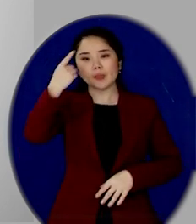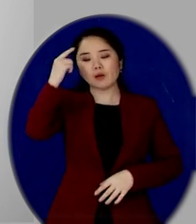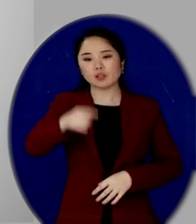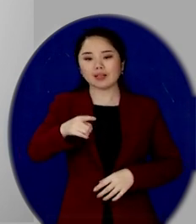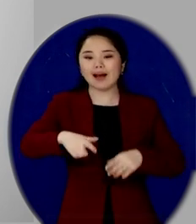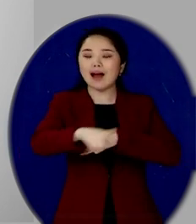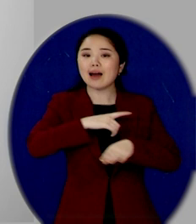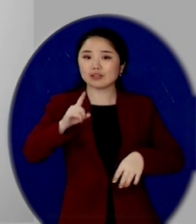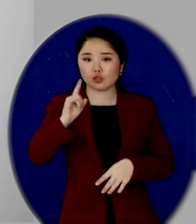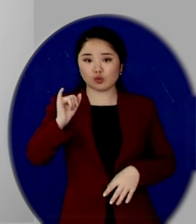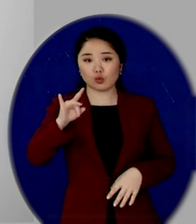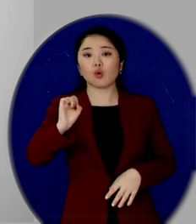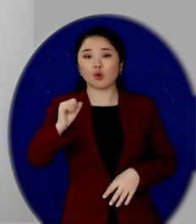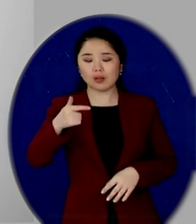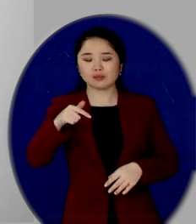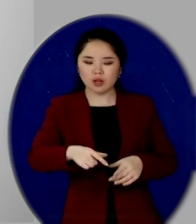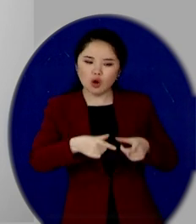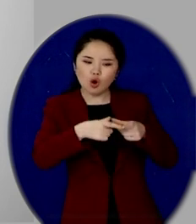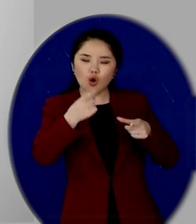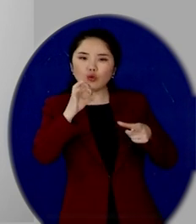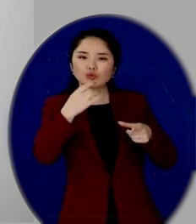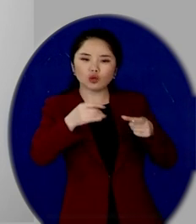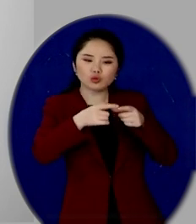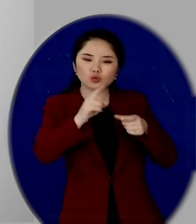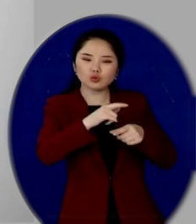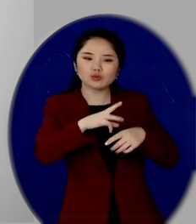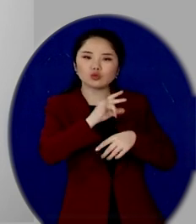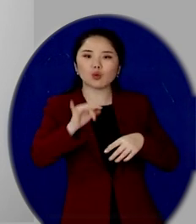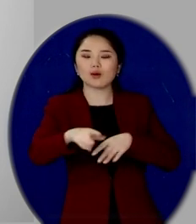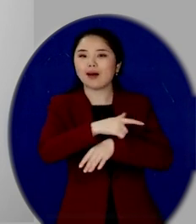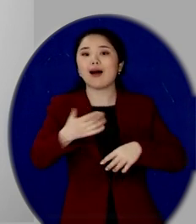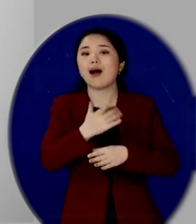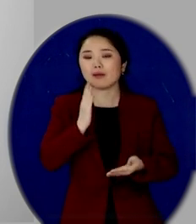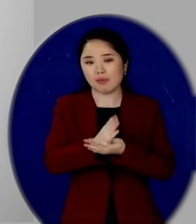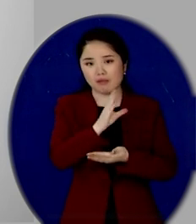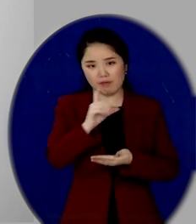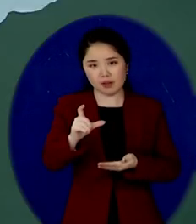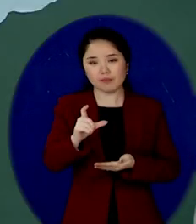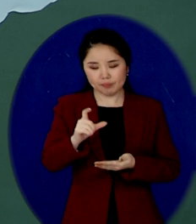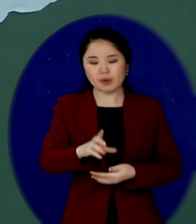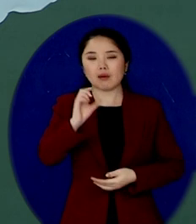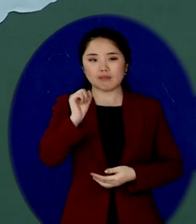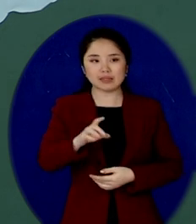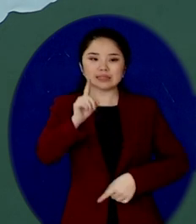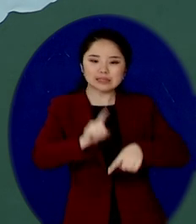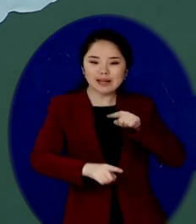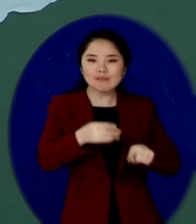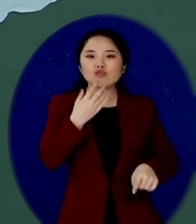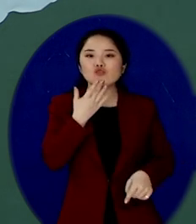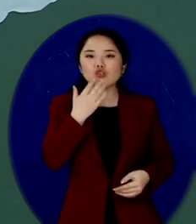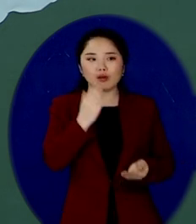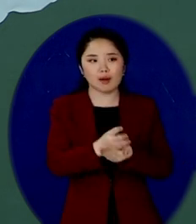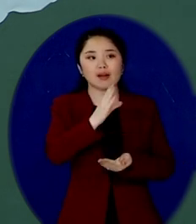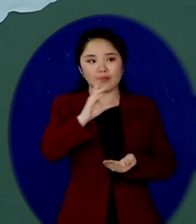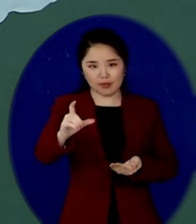орны газрын зурагт Хөвсгөл нуур байрлаж байгаа Хөвсгөл аймаг аль хэсэгт байна вэ? Мөн ямар өнгөөр